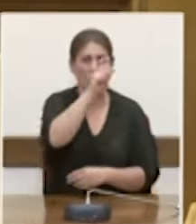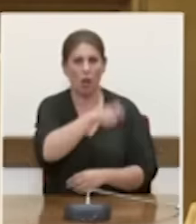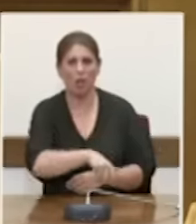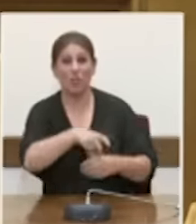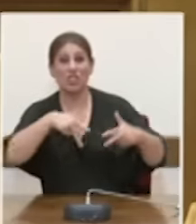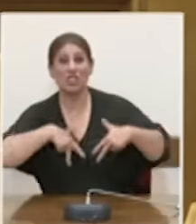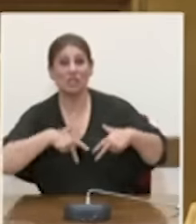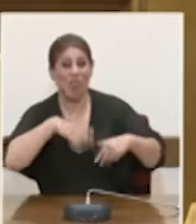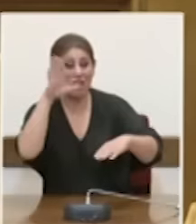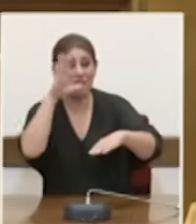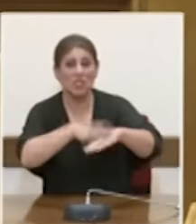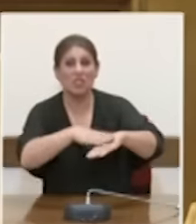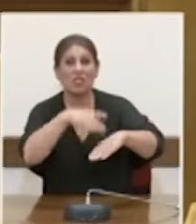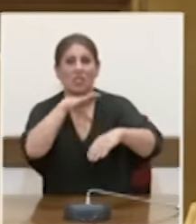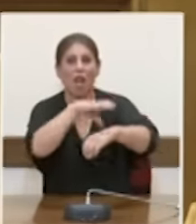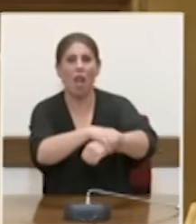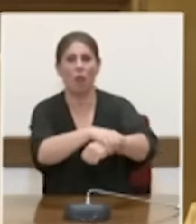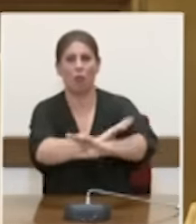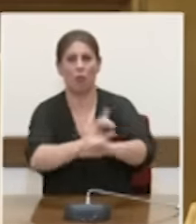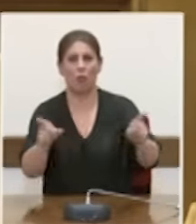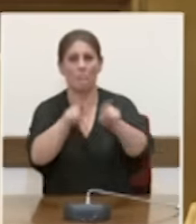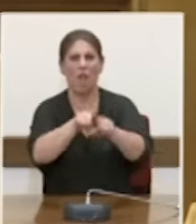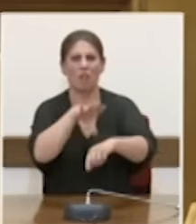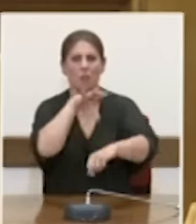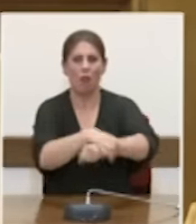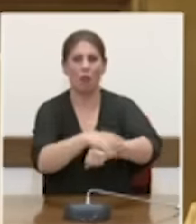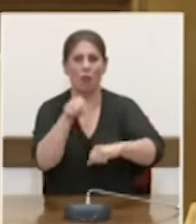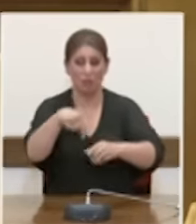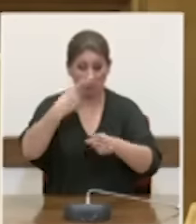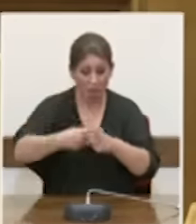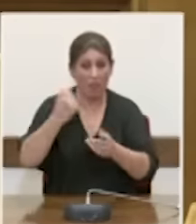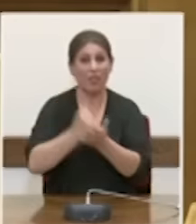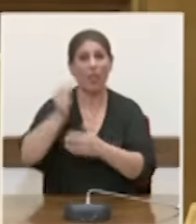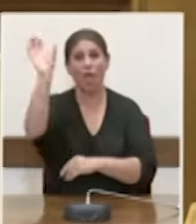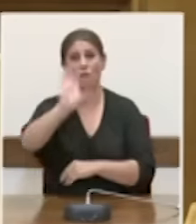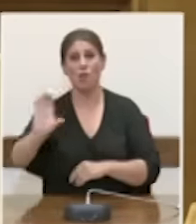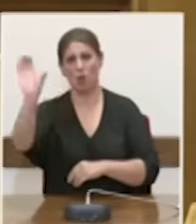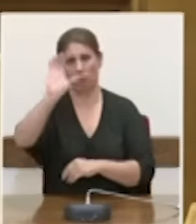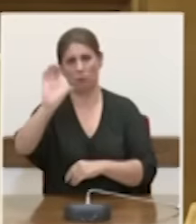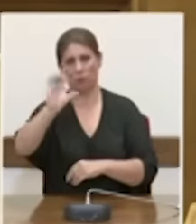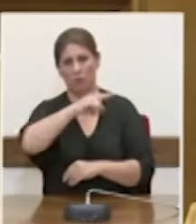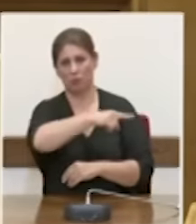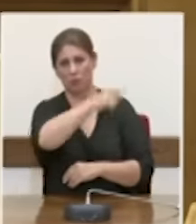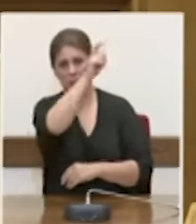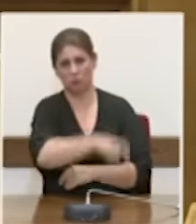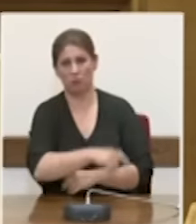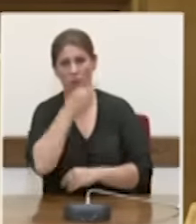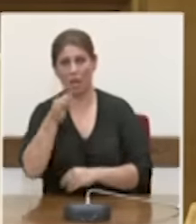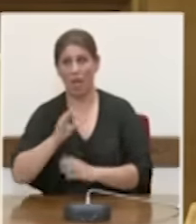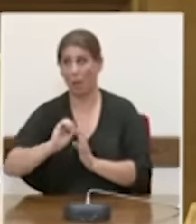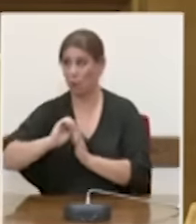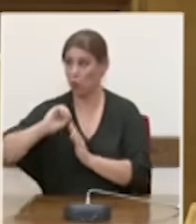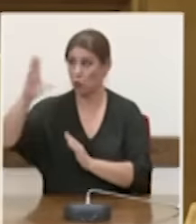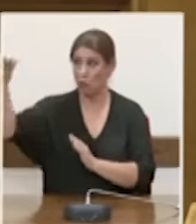τις αιτίες που είναι κοινές και στην Ελλάδα και στην Ευρώπη και μιλάει για εισαγόμενη άνοδο